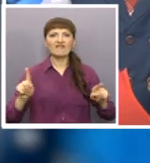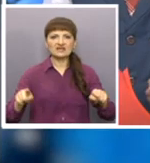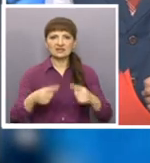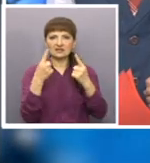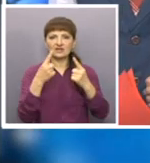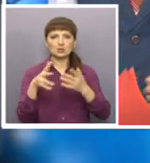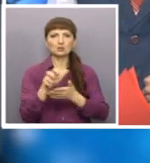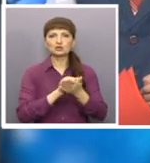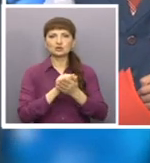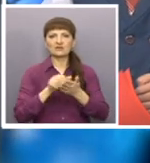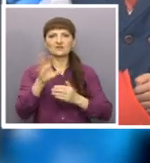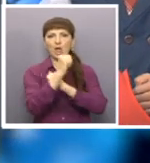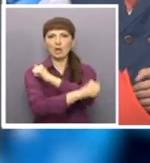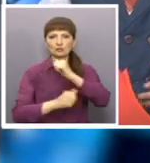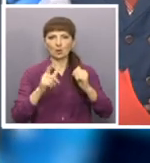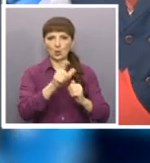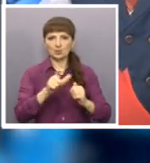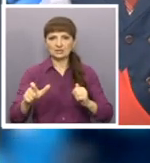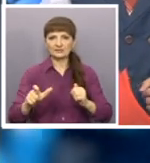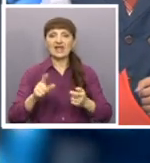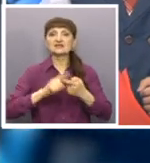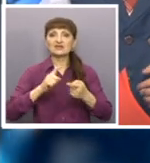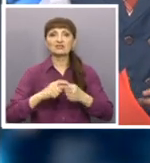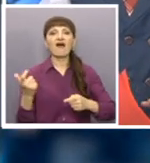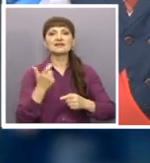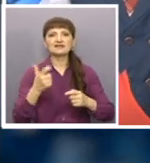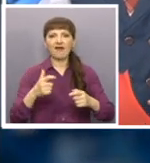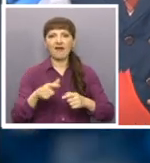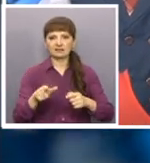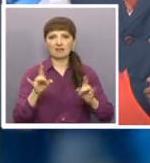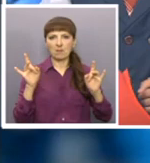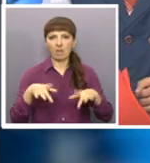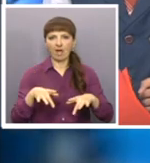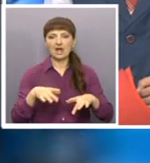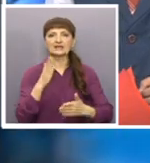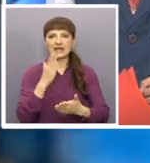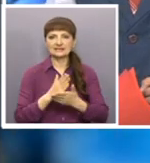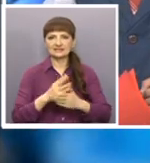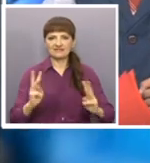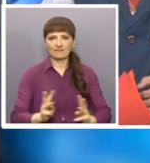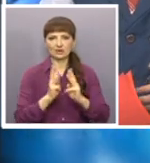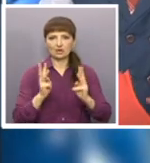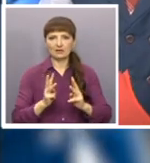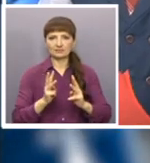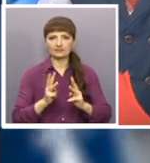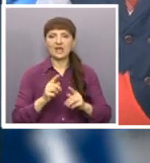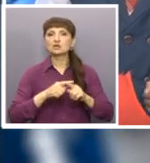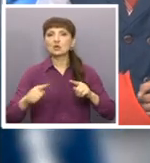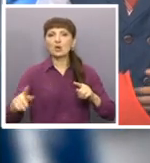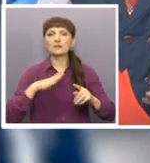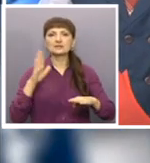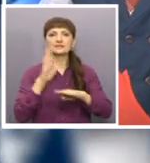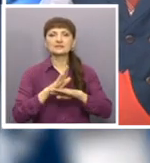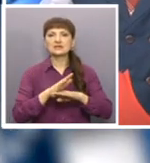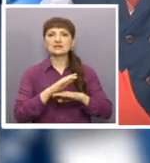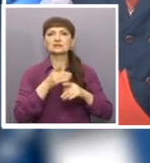восстановить уничтоженное огнем имущество. Причем за счет владельца этого самого бара, где и находился очаг возгорания. Сроки были поставлены